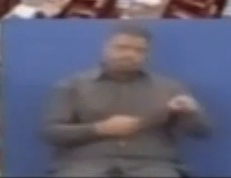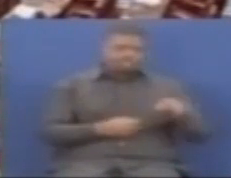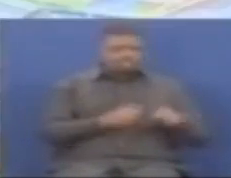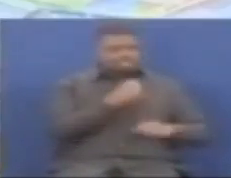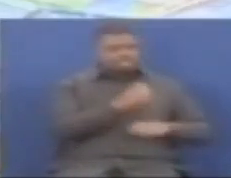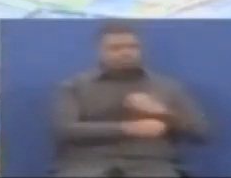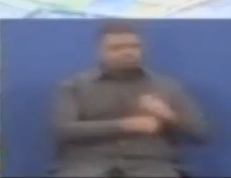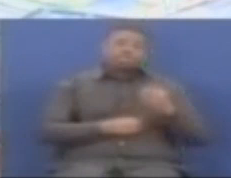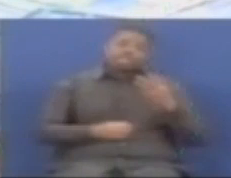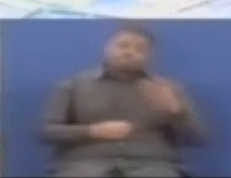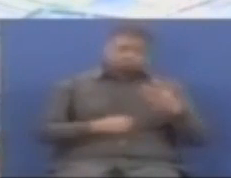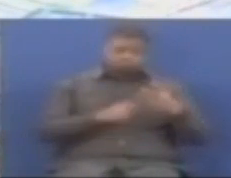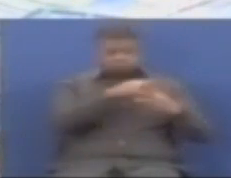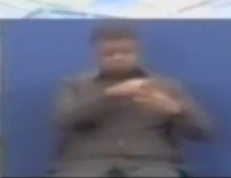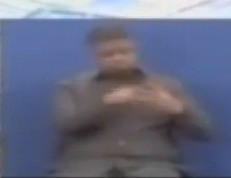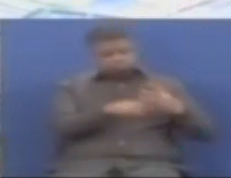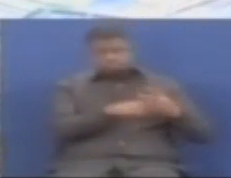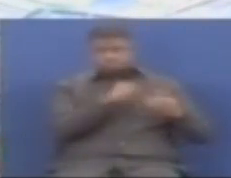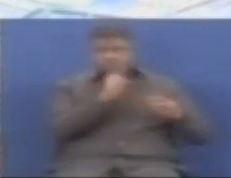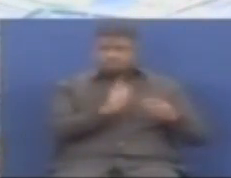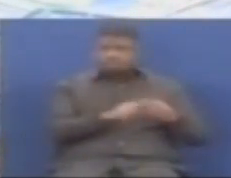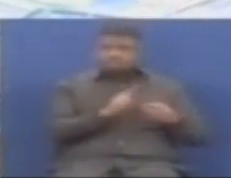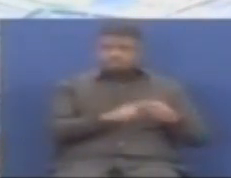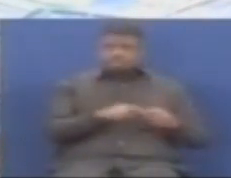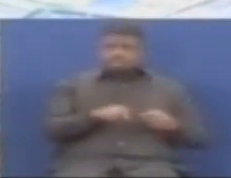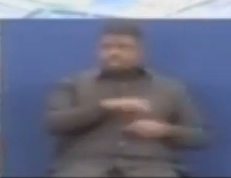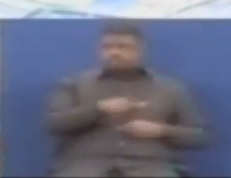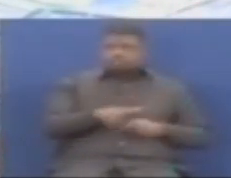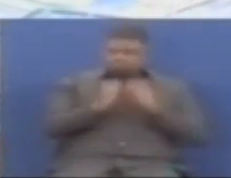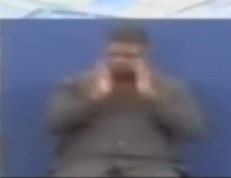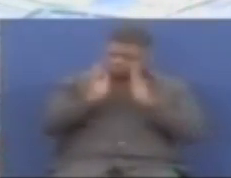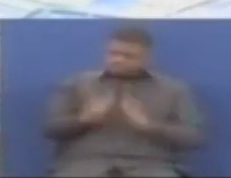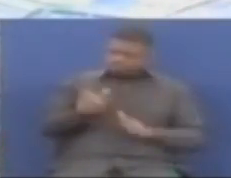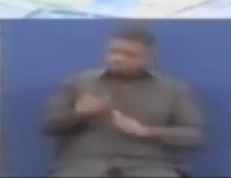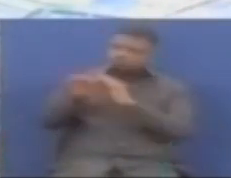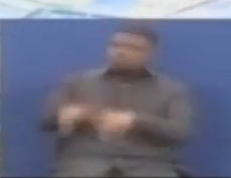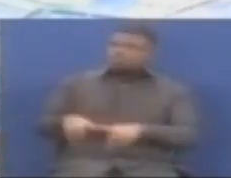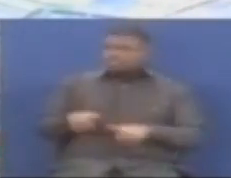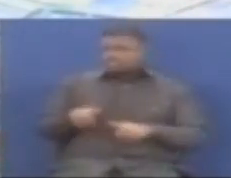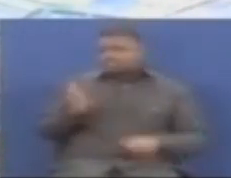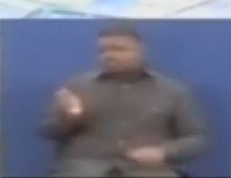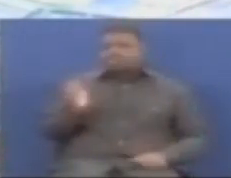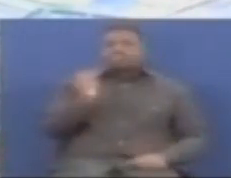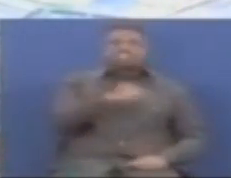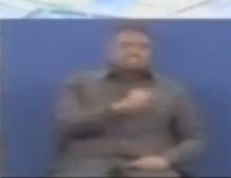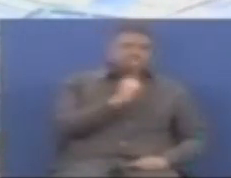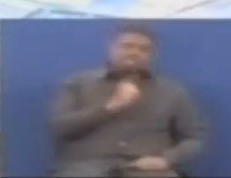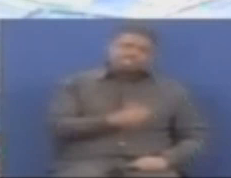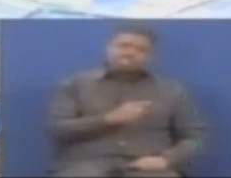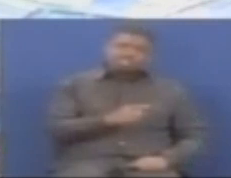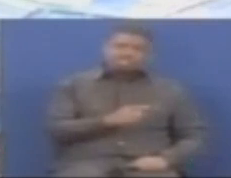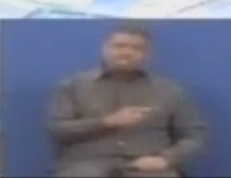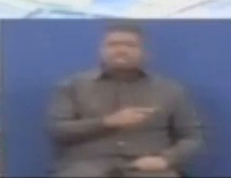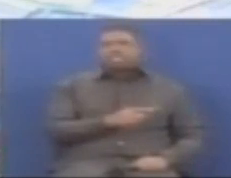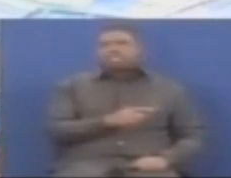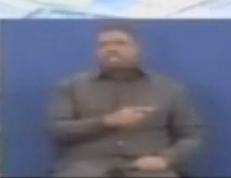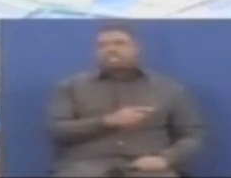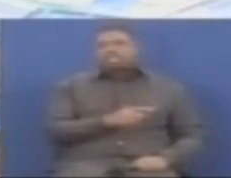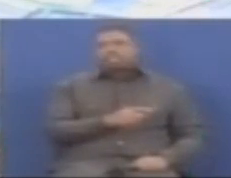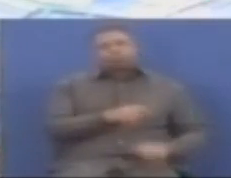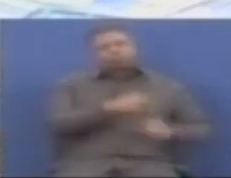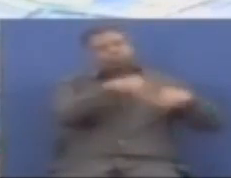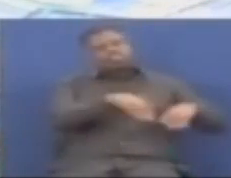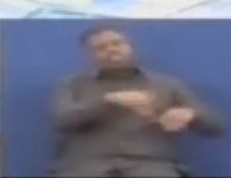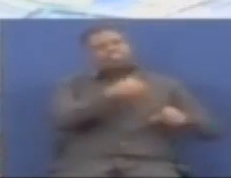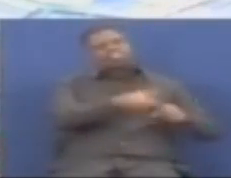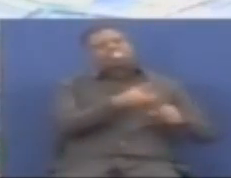hatua tatu. La kwanza, katika jimbo la mheshimiwa mbunge, ingawa nilifika jimboni niliniagiza tu na kuweza kuepo, lakini tumekuashia vijiji